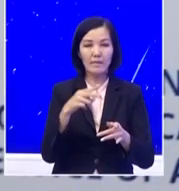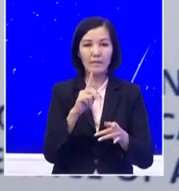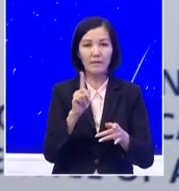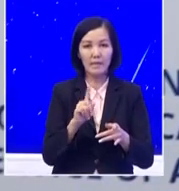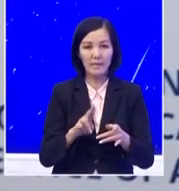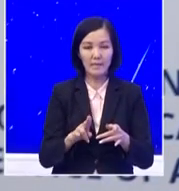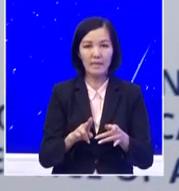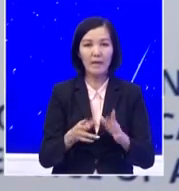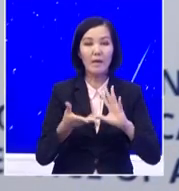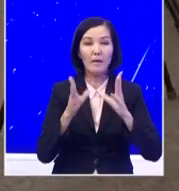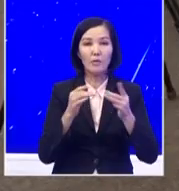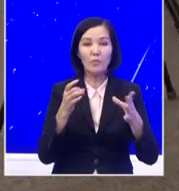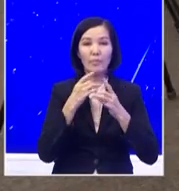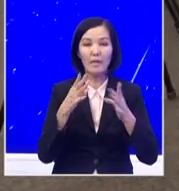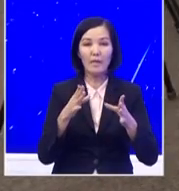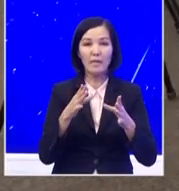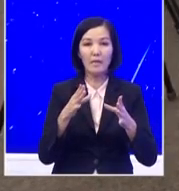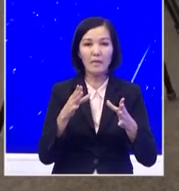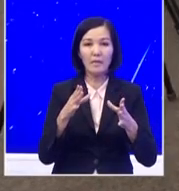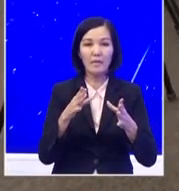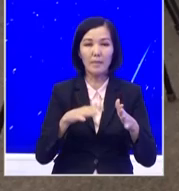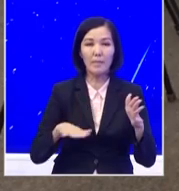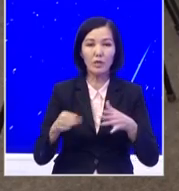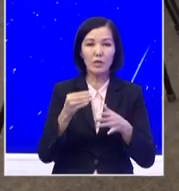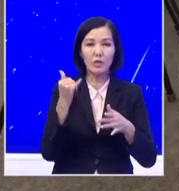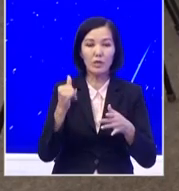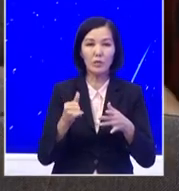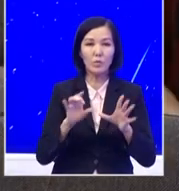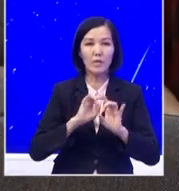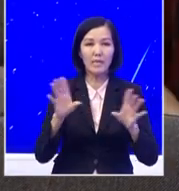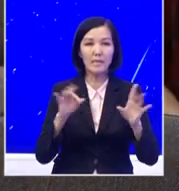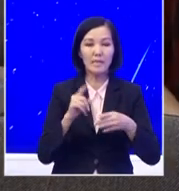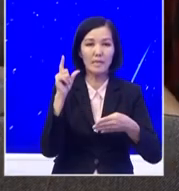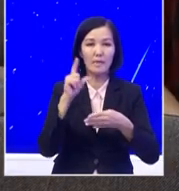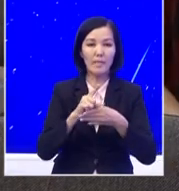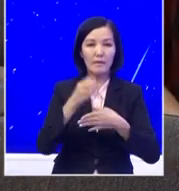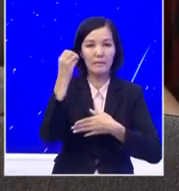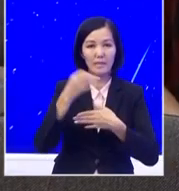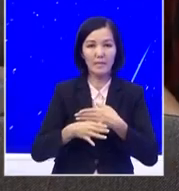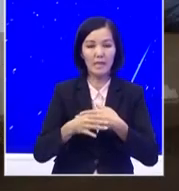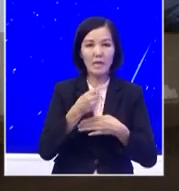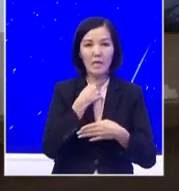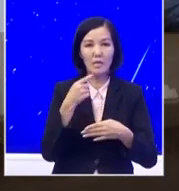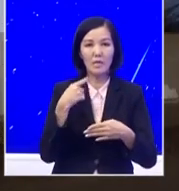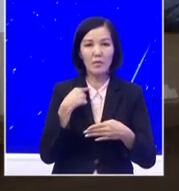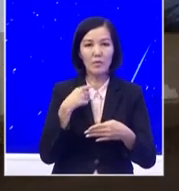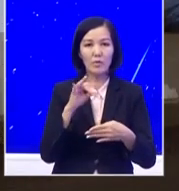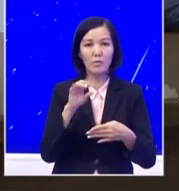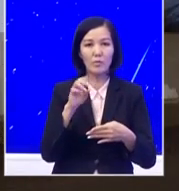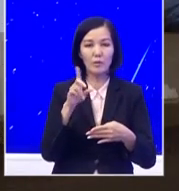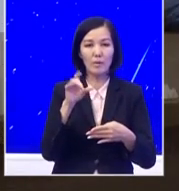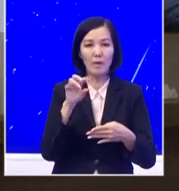Курбан2020.кз. Об итогах празднования Курбанайт на площадке ЖТСУ Медиа рассказал имам центральной мечети города Талдыкурган